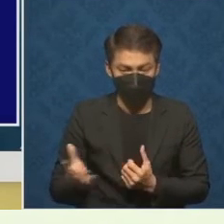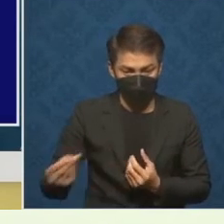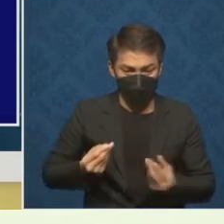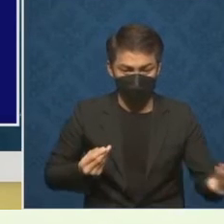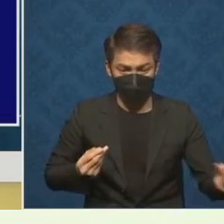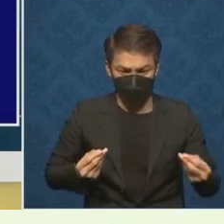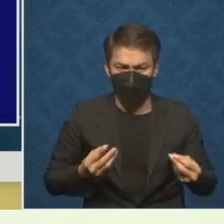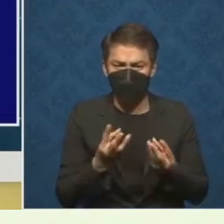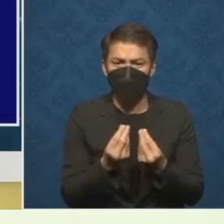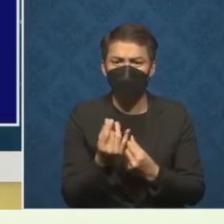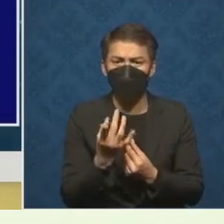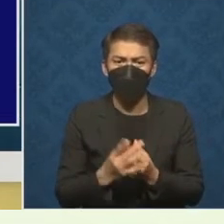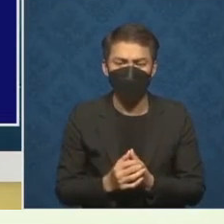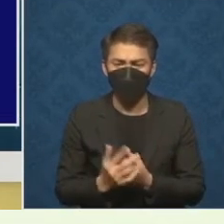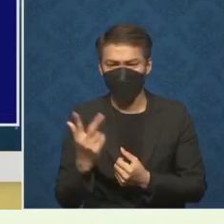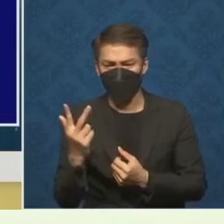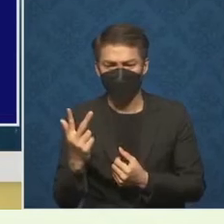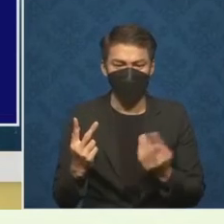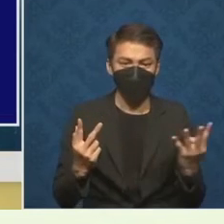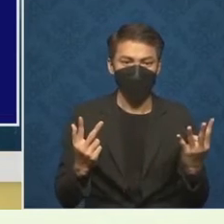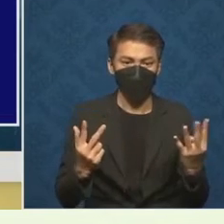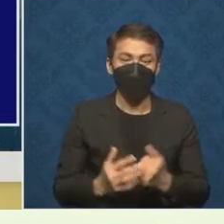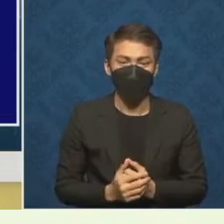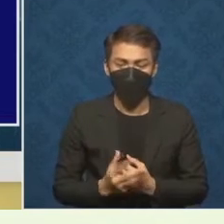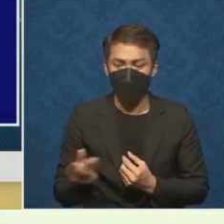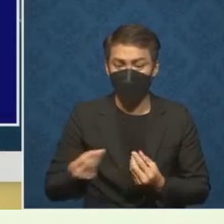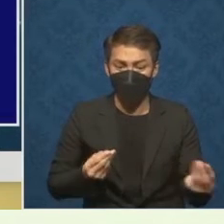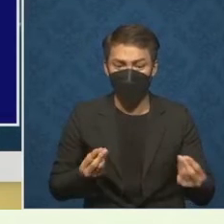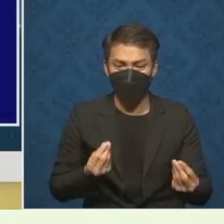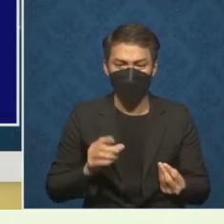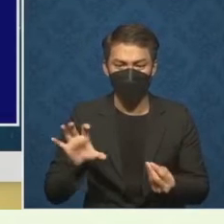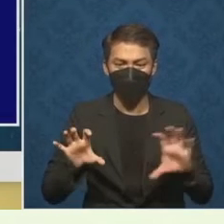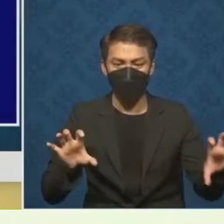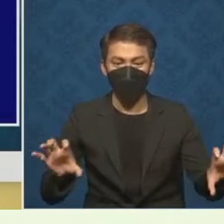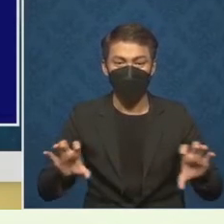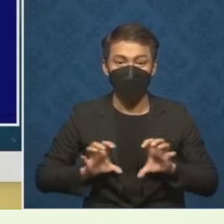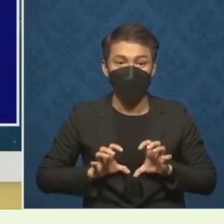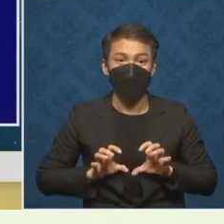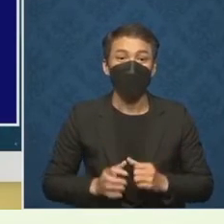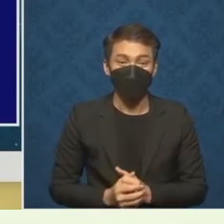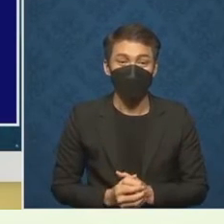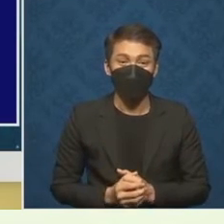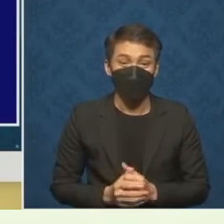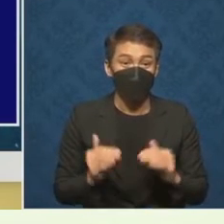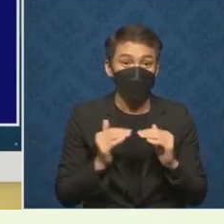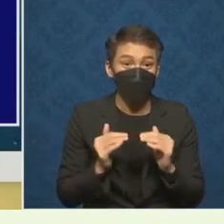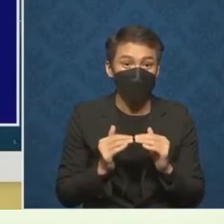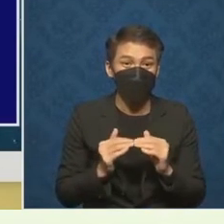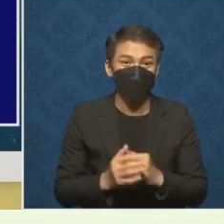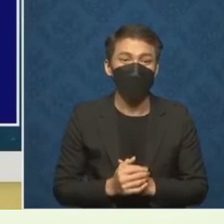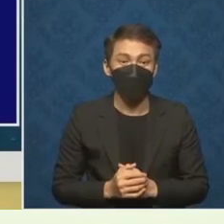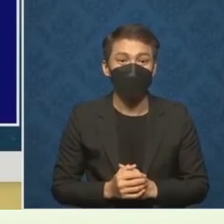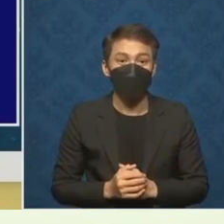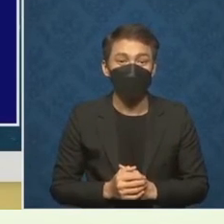าง เบอร์สาม กับเบอร์สี่ค่ะหรอเขาให ้เท่าไหร่คนละ500 โอ้ให้เท่ากันด้วย ค่ะ อ๋อเ